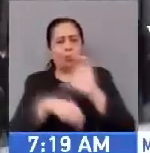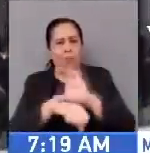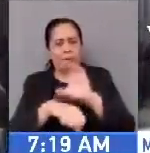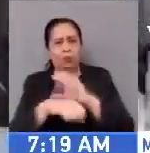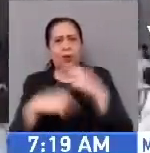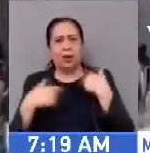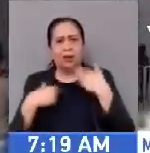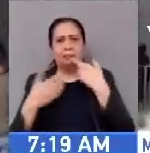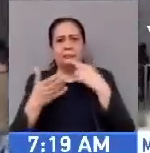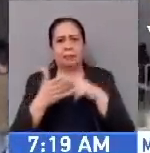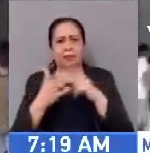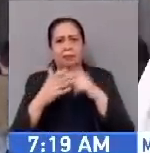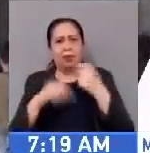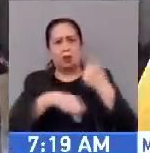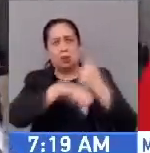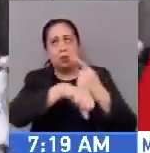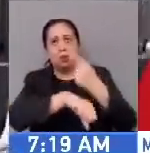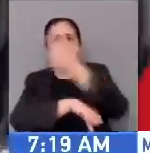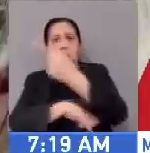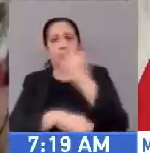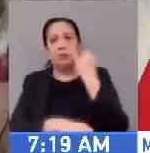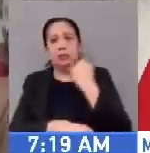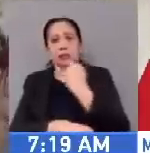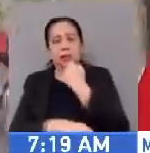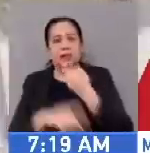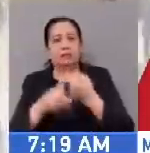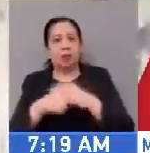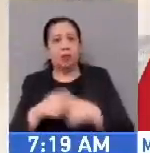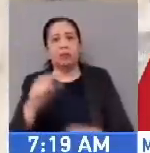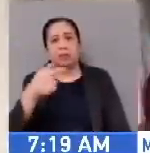rocket attack sa Israel mula sa Gaza.